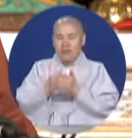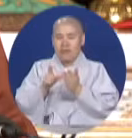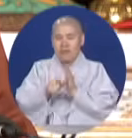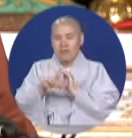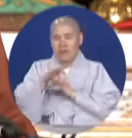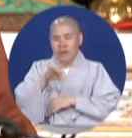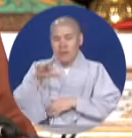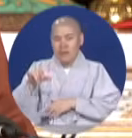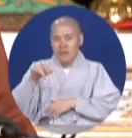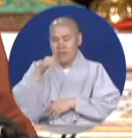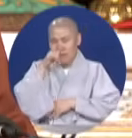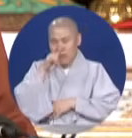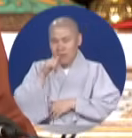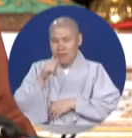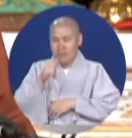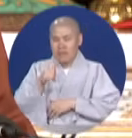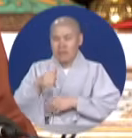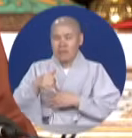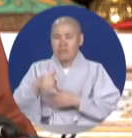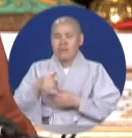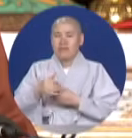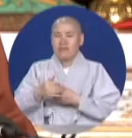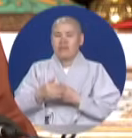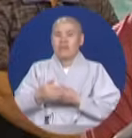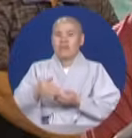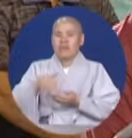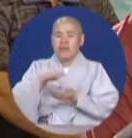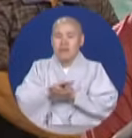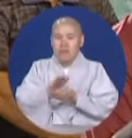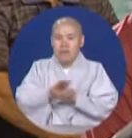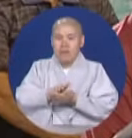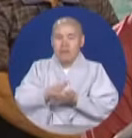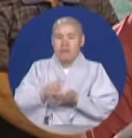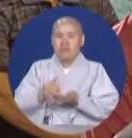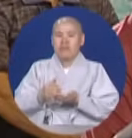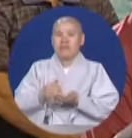이 조판 체제도 엉망이고 이런 거 많습니다.